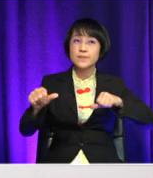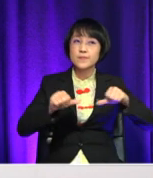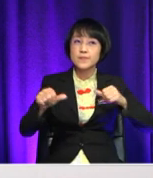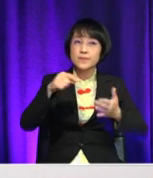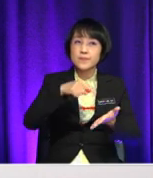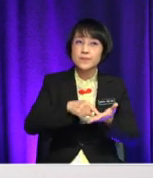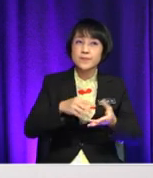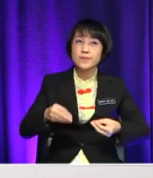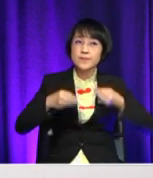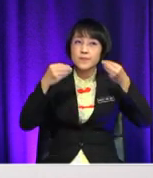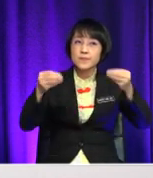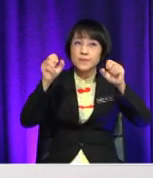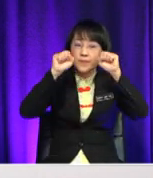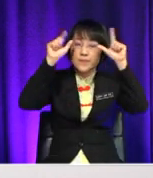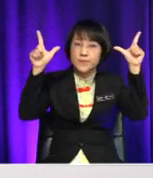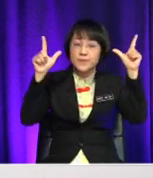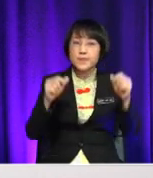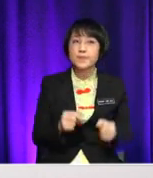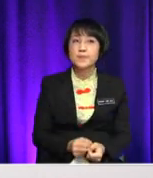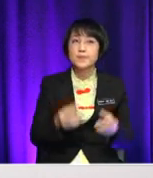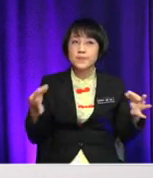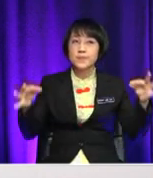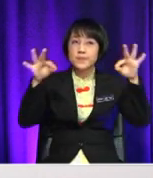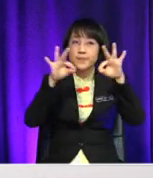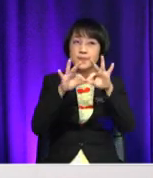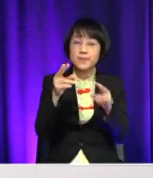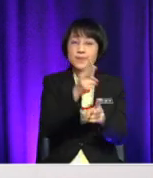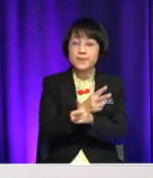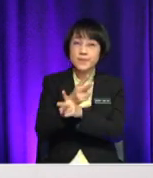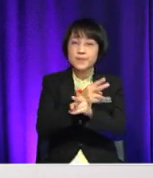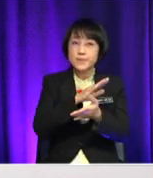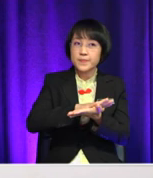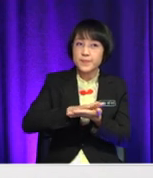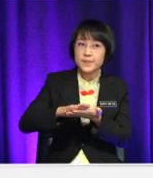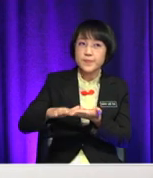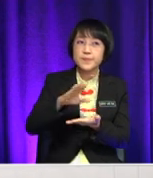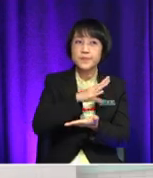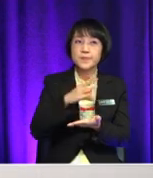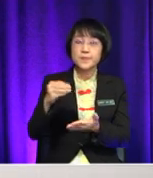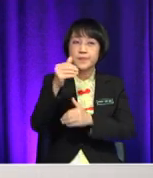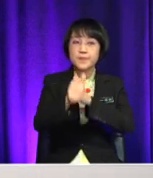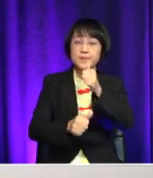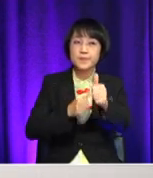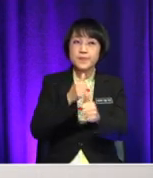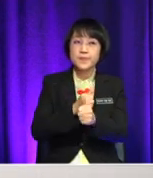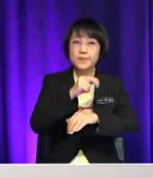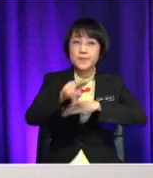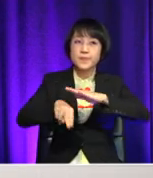berkaitan dengan kepentingan penjagaan kebersihan dan alam semesta Jadi kepada masyarakat umum